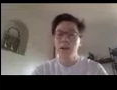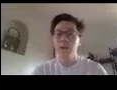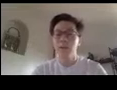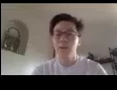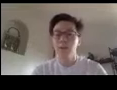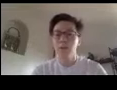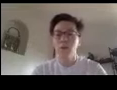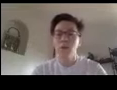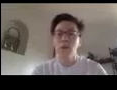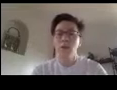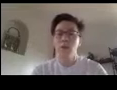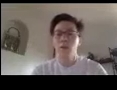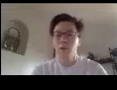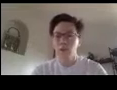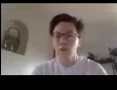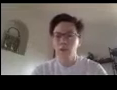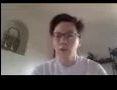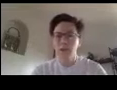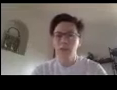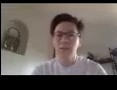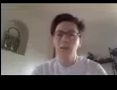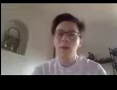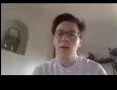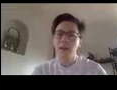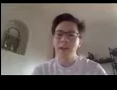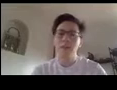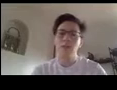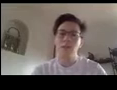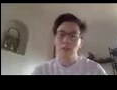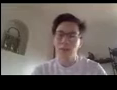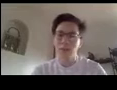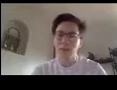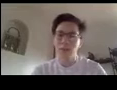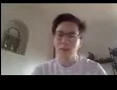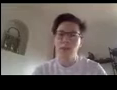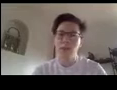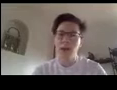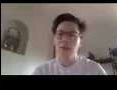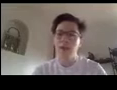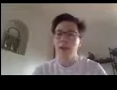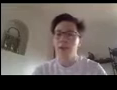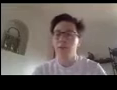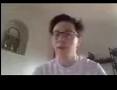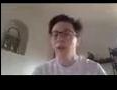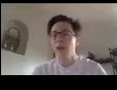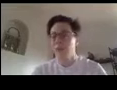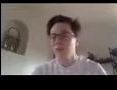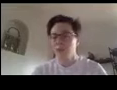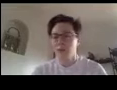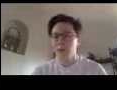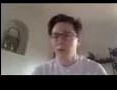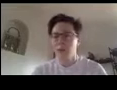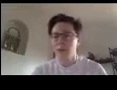doivent être faites par des professionnels médicaux, ce qui élimine des spécifications très importantes. Par